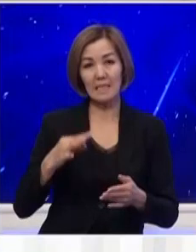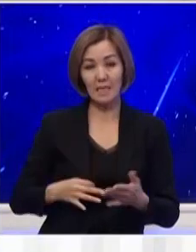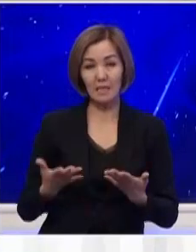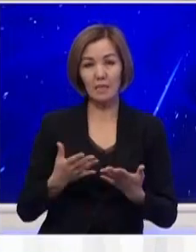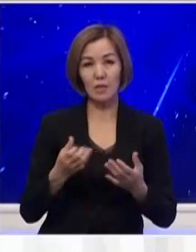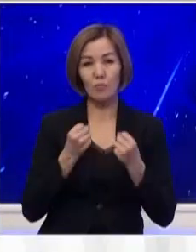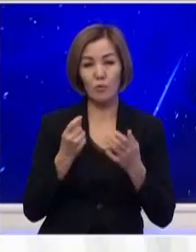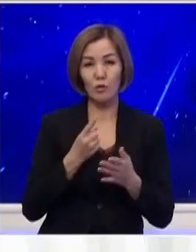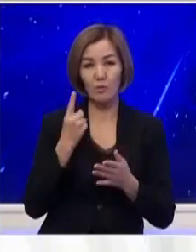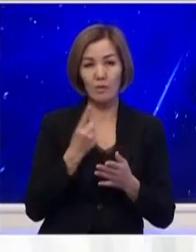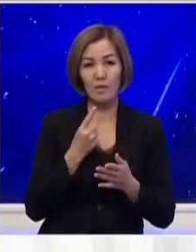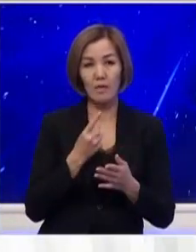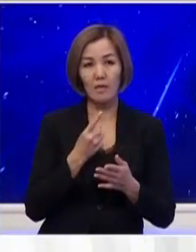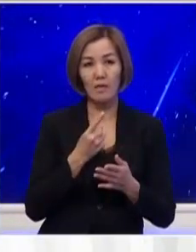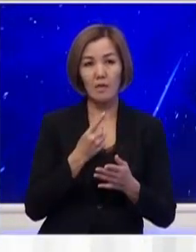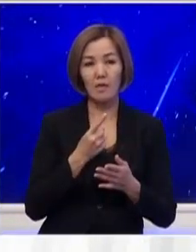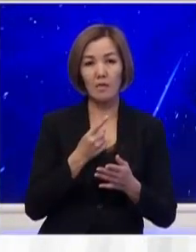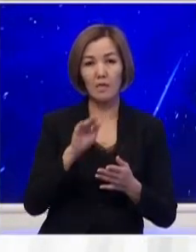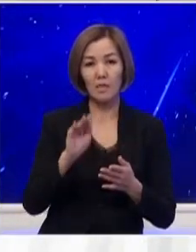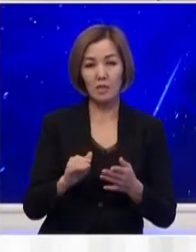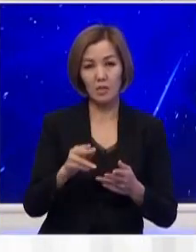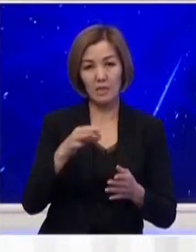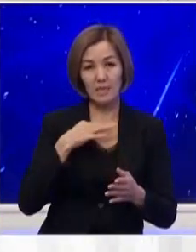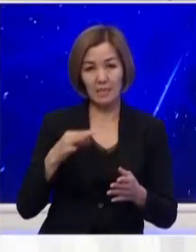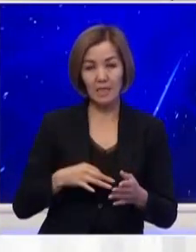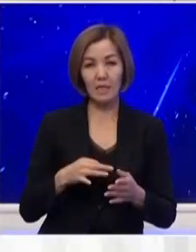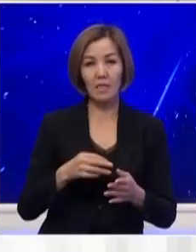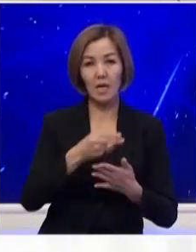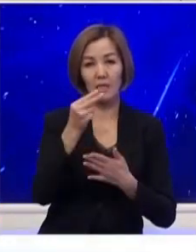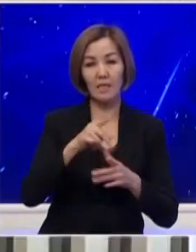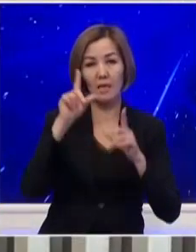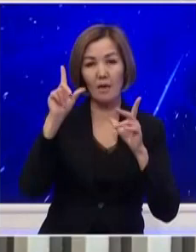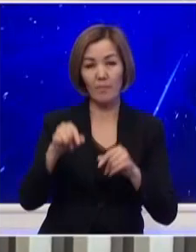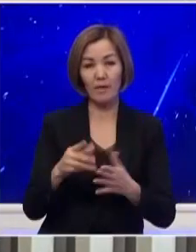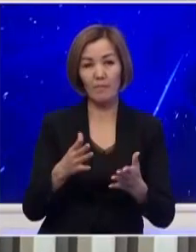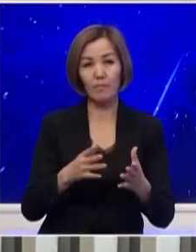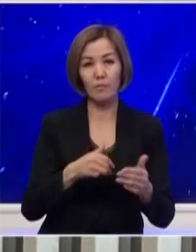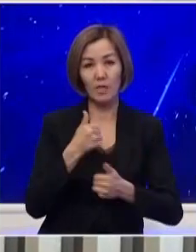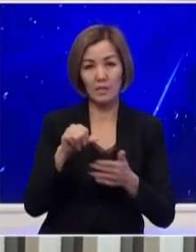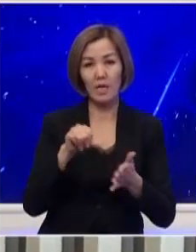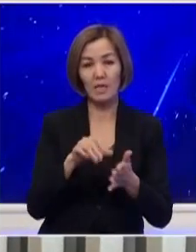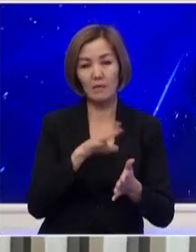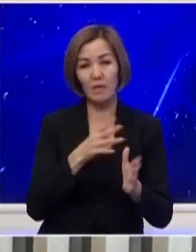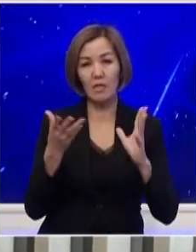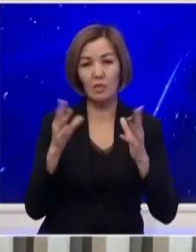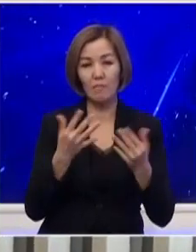ұлым анаугүні Астанаға барып сол спорт шеберіне үміткер болып келді. Жалпы